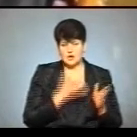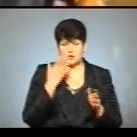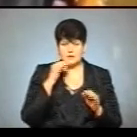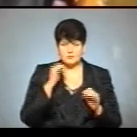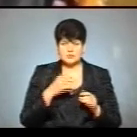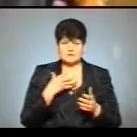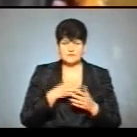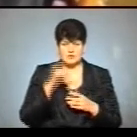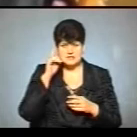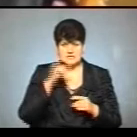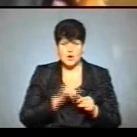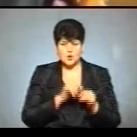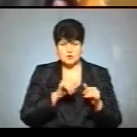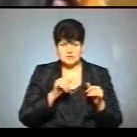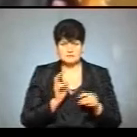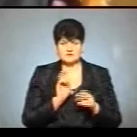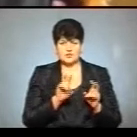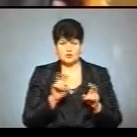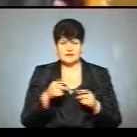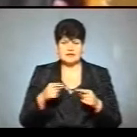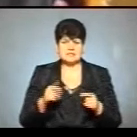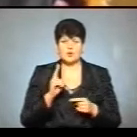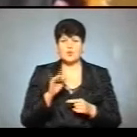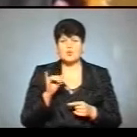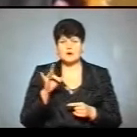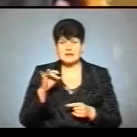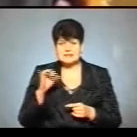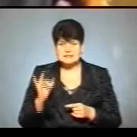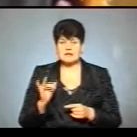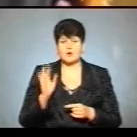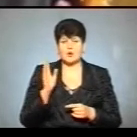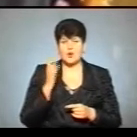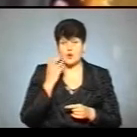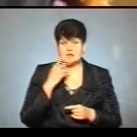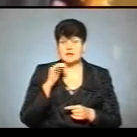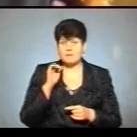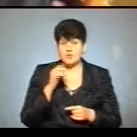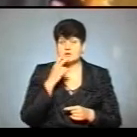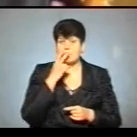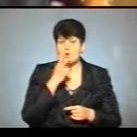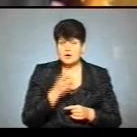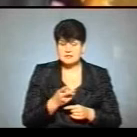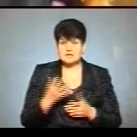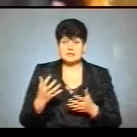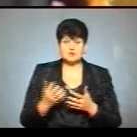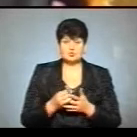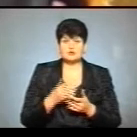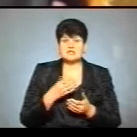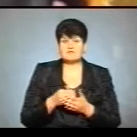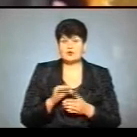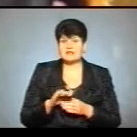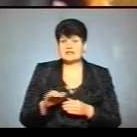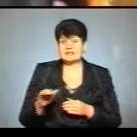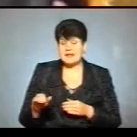знання розширити, відвідуючи різноманітні курси, коли може показати здобутки своїх дітей.